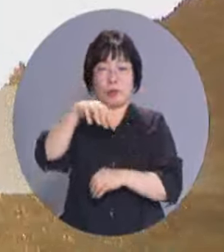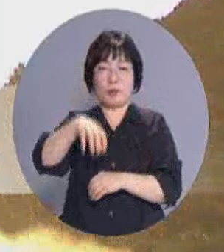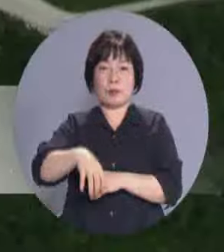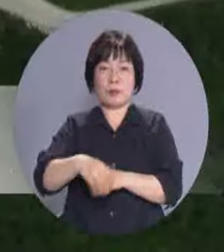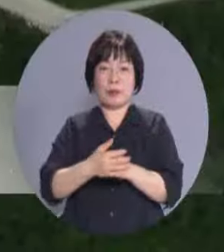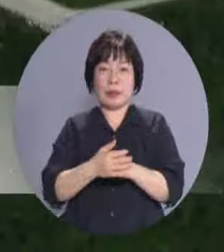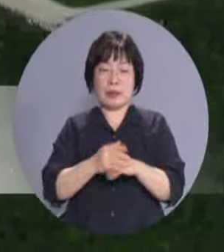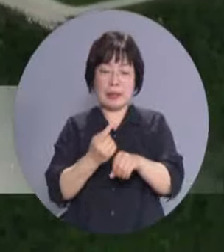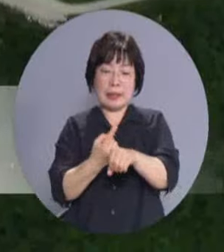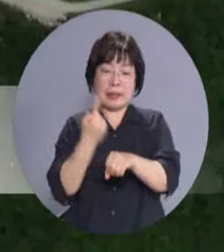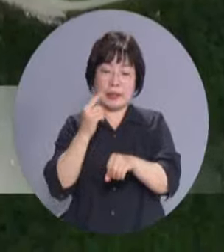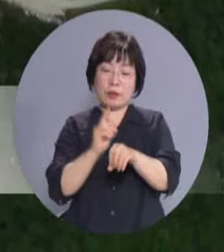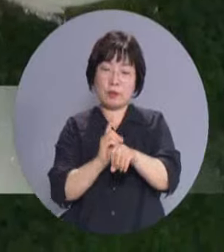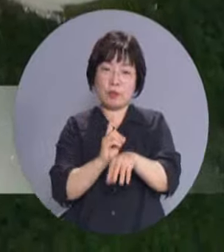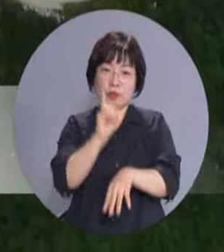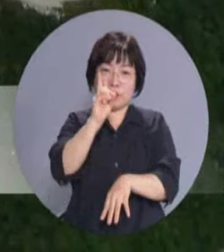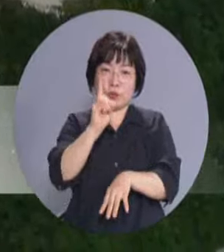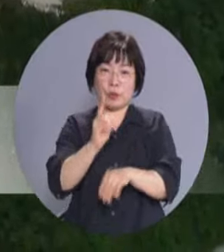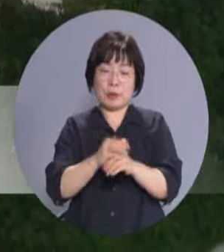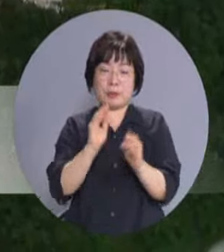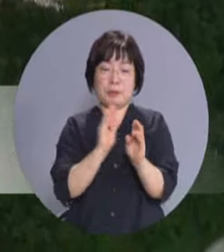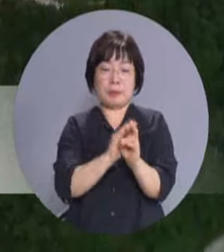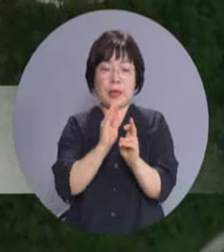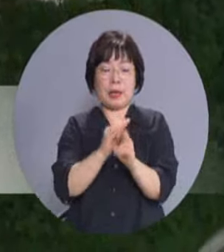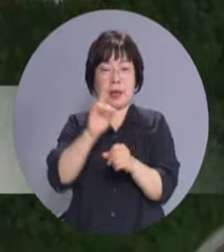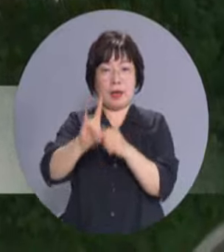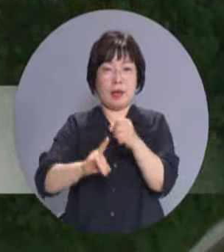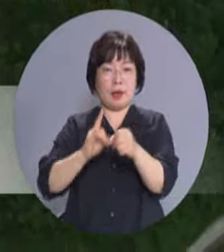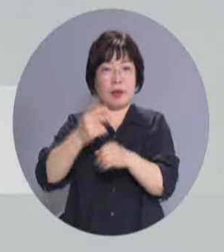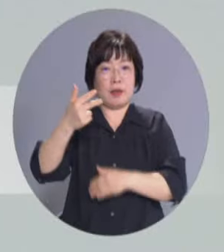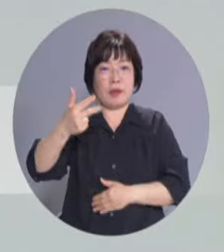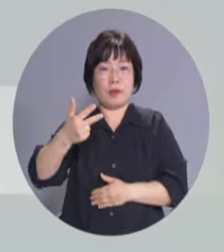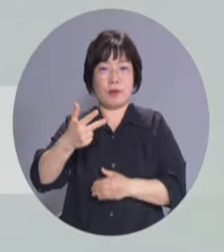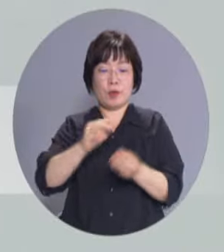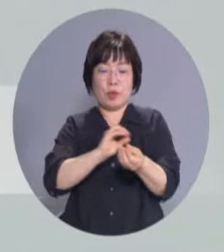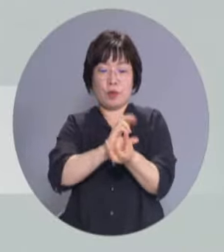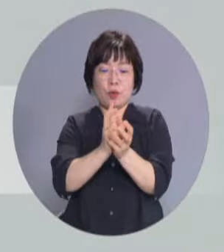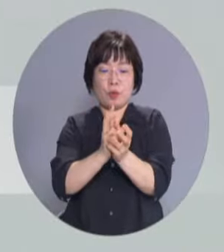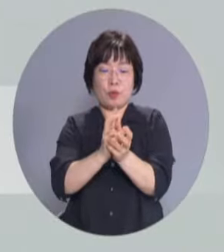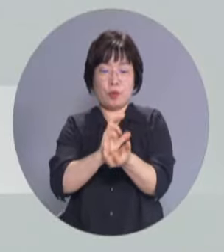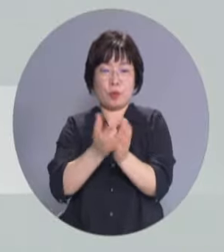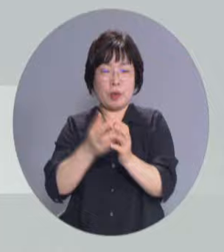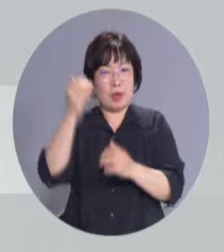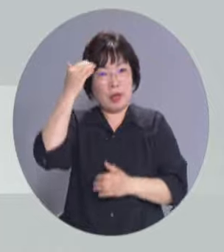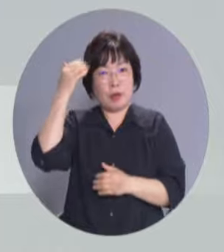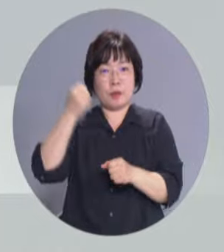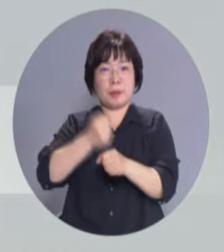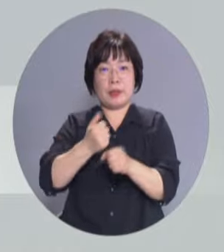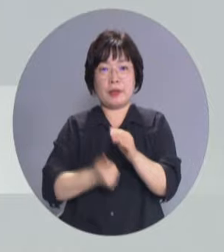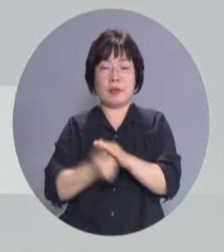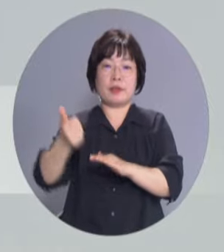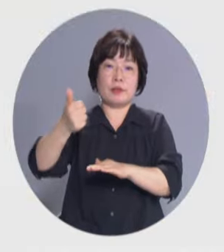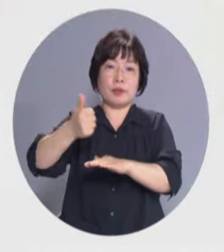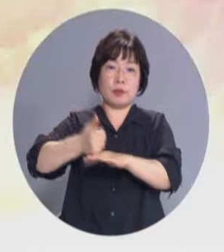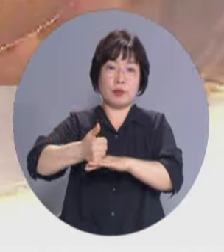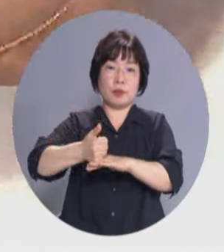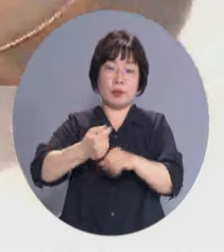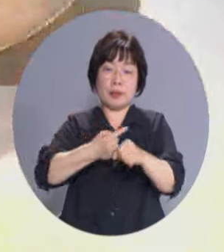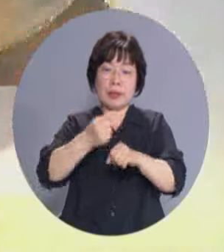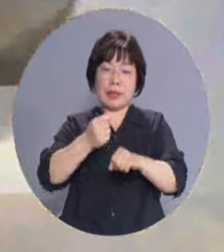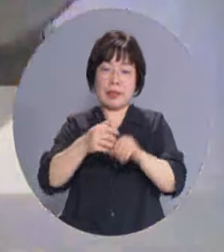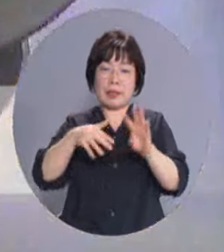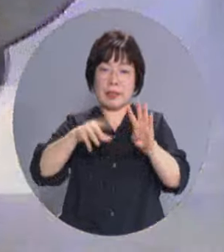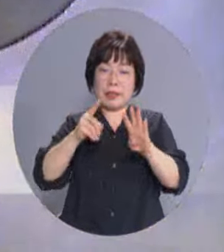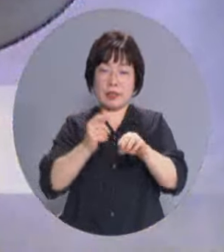지난해 3차 발사 당시 일기의 위성을 탑재해 국내 큐브위성 부품 국산화에 성공한데 이어 내년